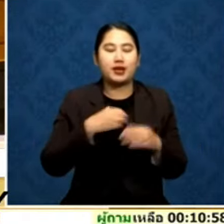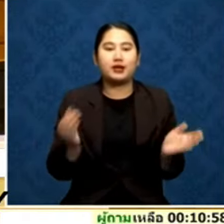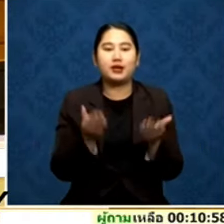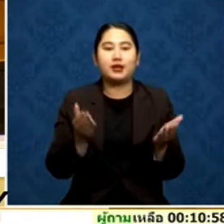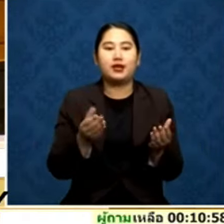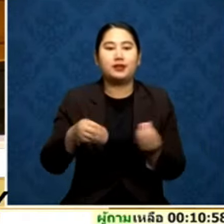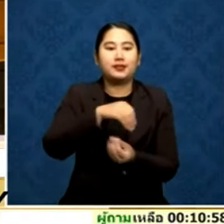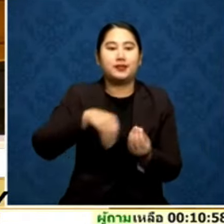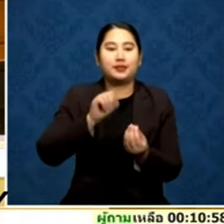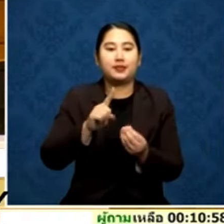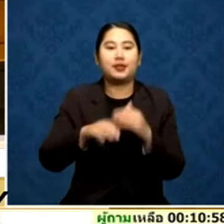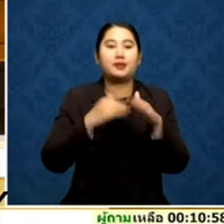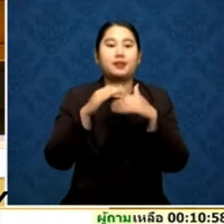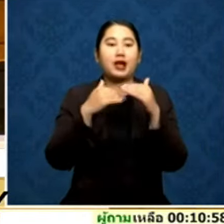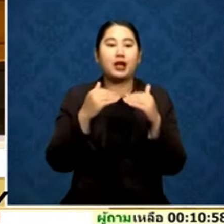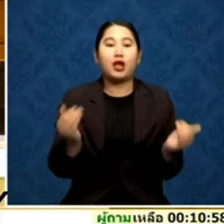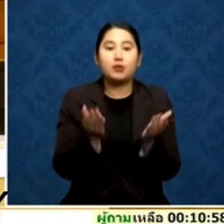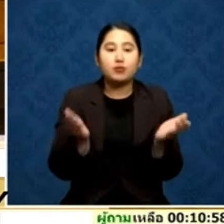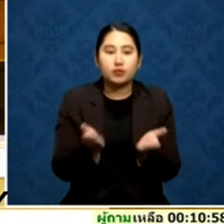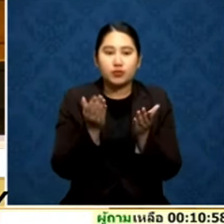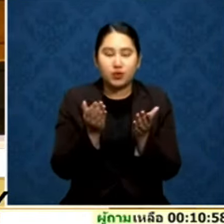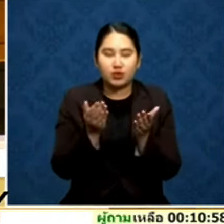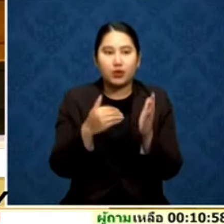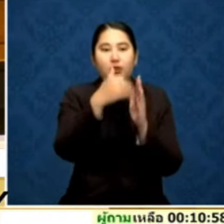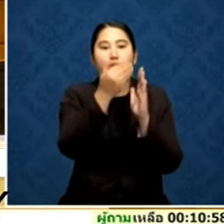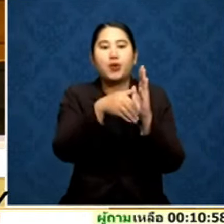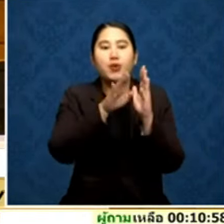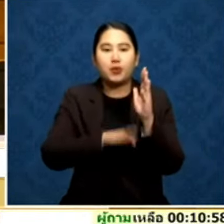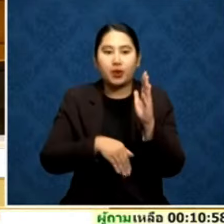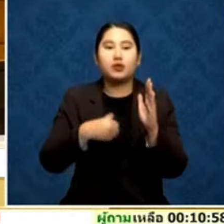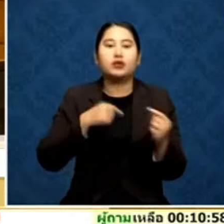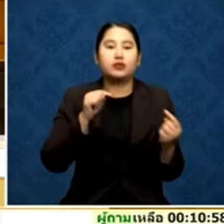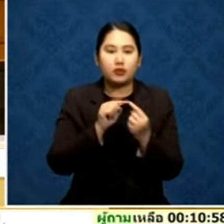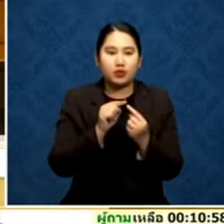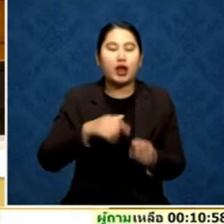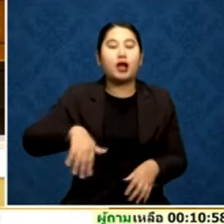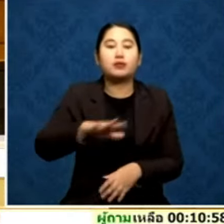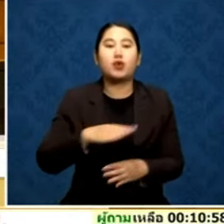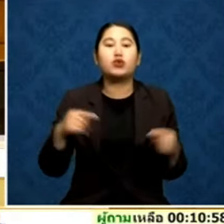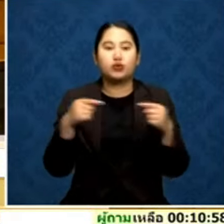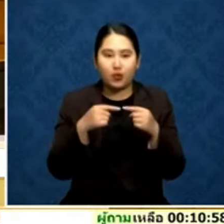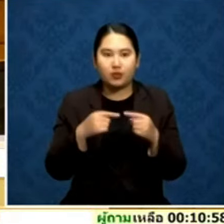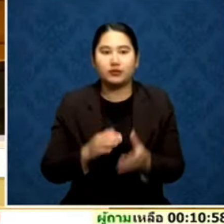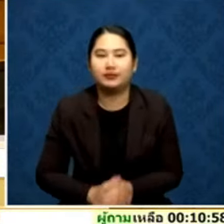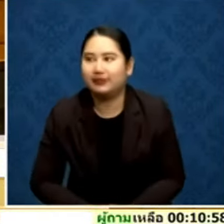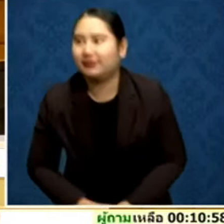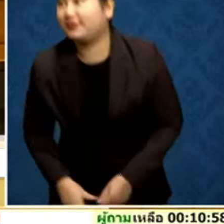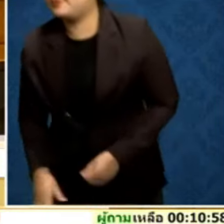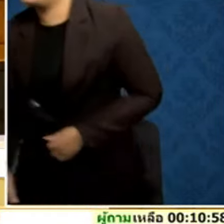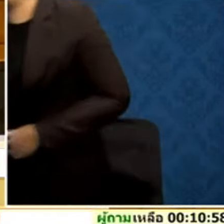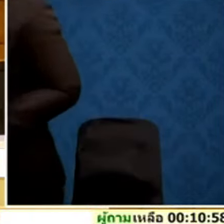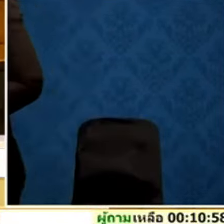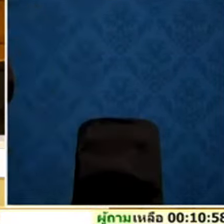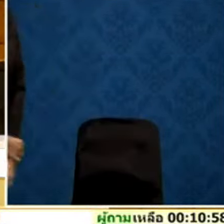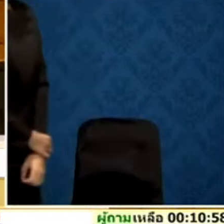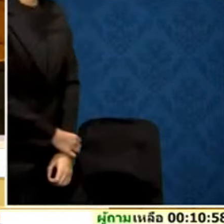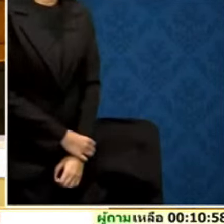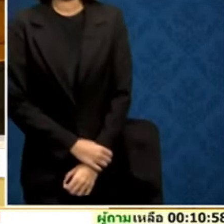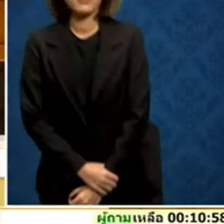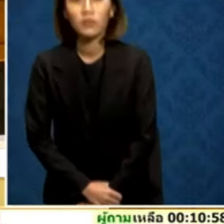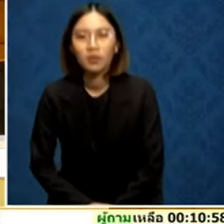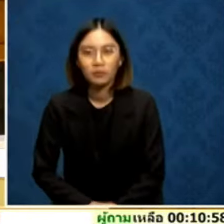าเศรษฐกิจภูมิภาคเพื่อให้เป็นไปตามความต้องการของทุกท่านนะครับอันนี้ก็ถือว่าเป็นโครงการหลักของเราแล้วก็มั่